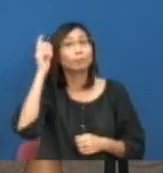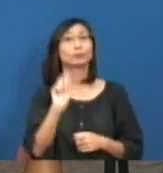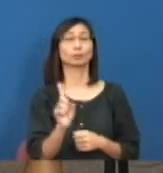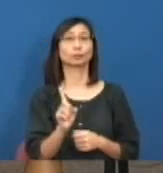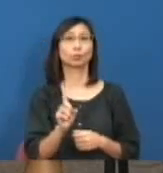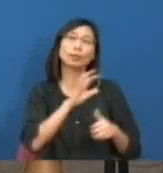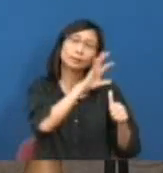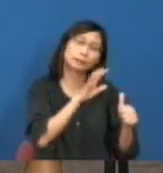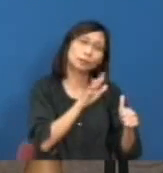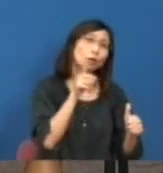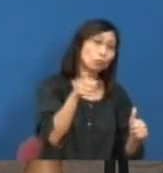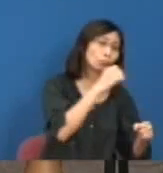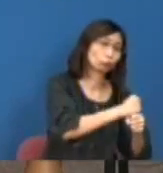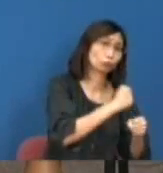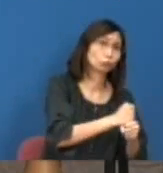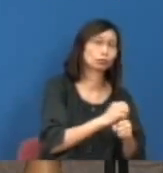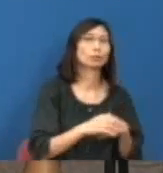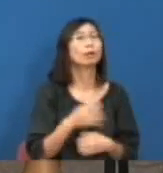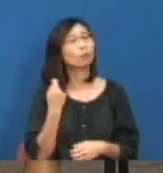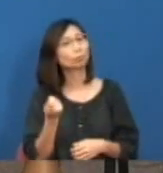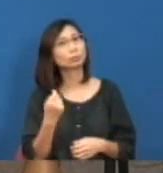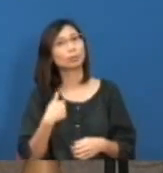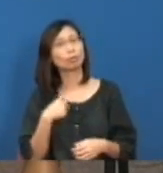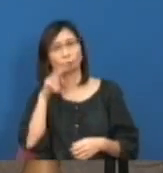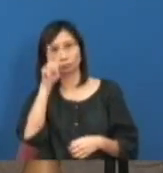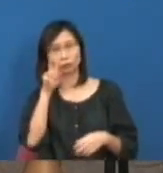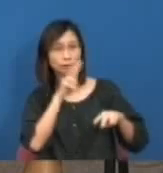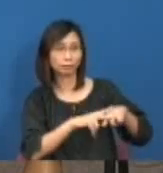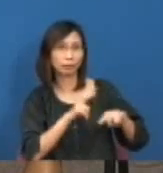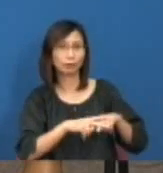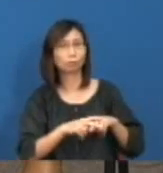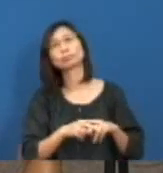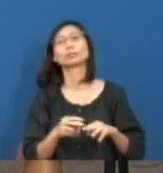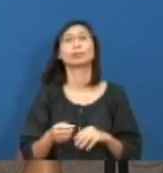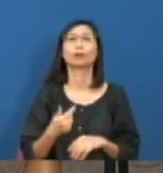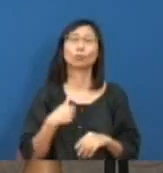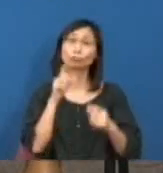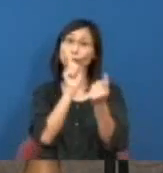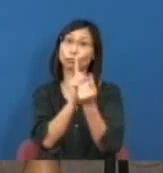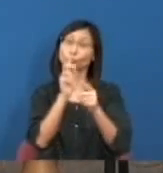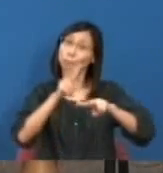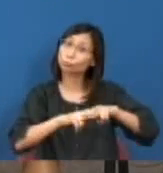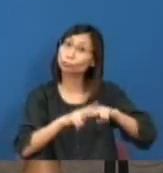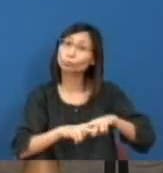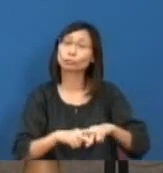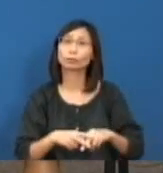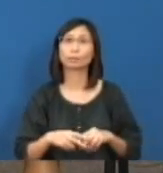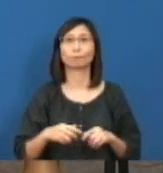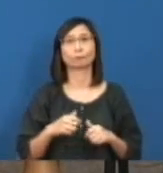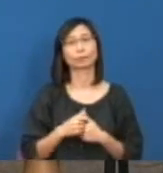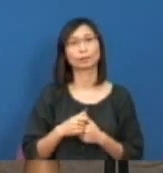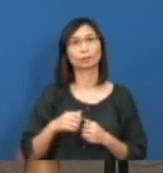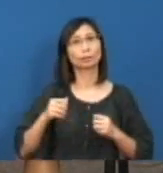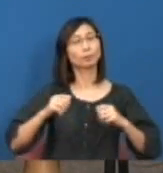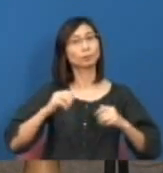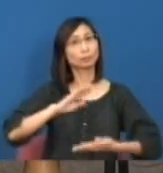會運動嘅領袖嘅取態。 我點譬如好簡單，我點睇文革，跟住我點樣睇對中國嘅態度？ 即係簡單，佢一路咁排斥托派，咁